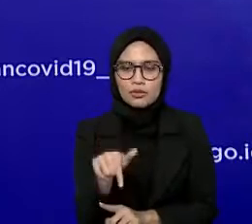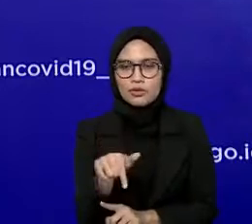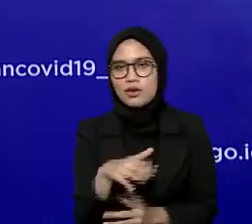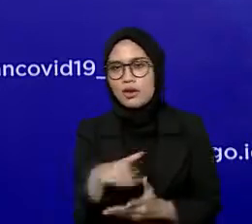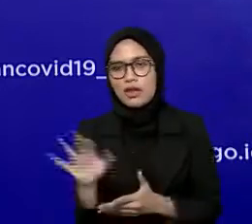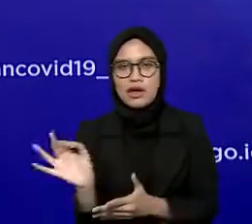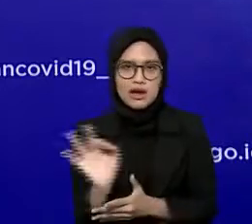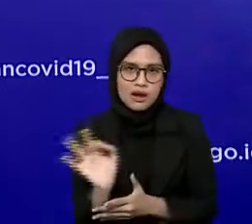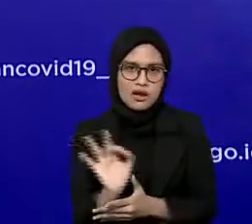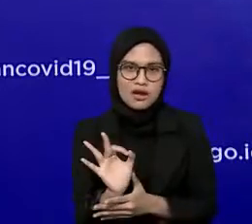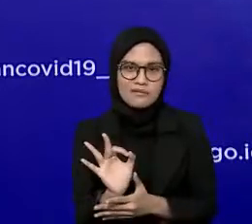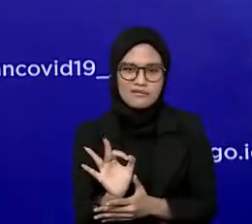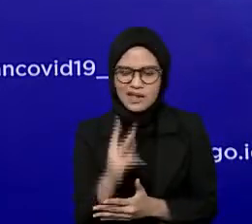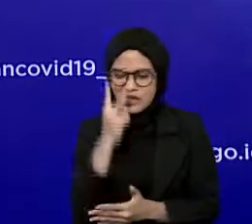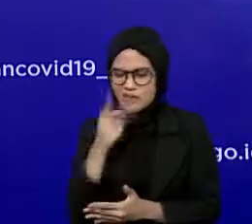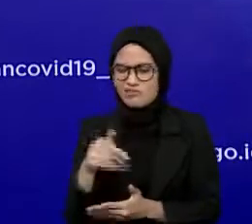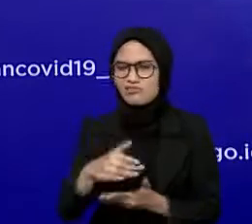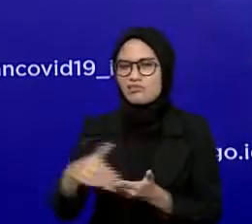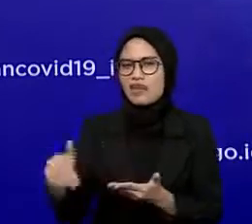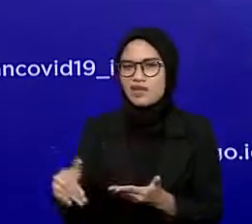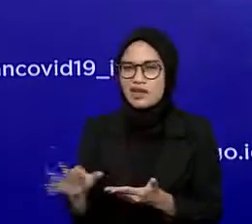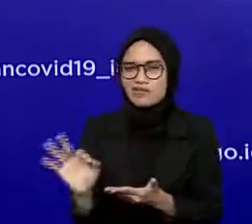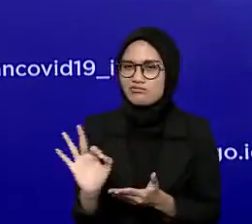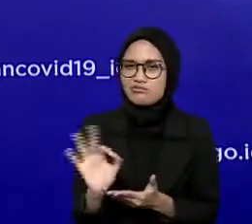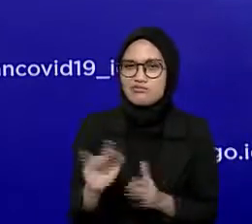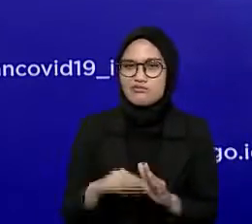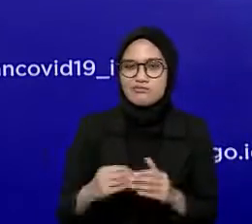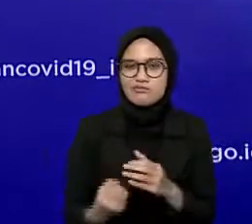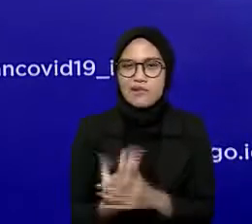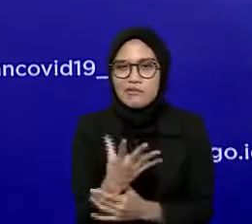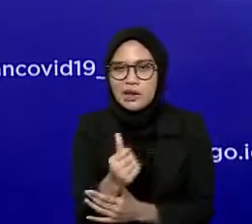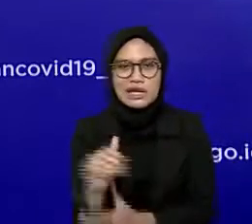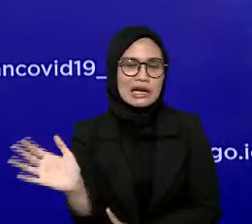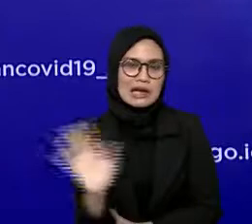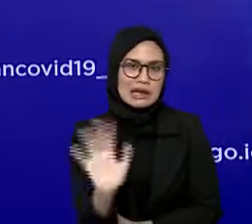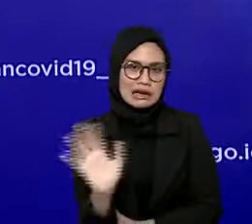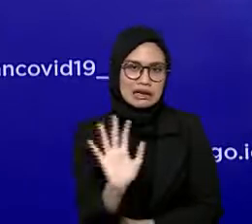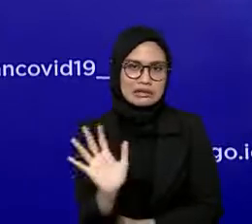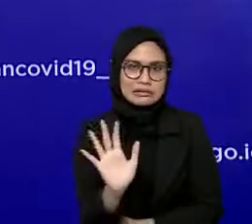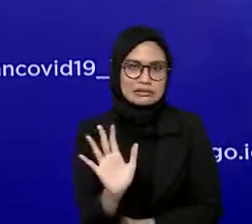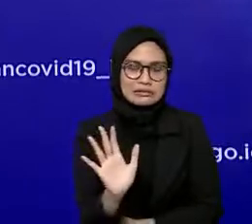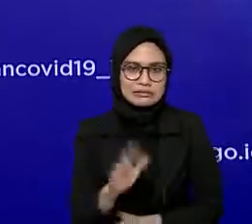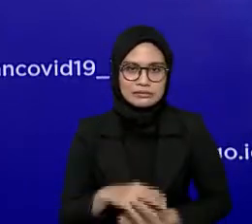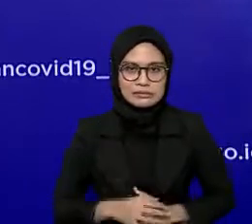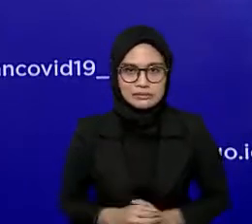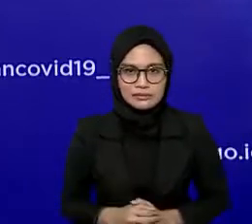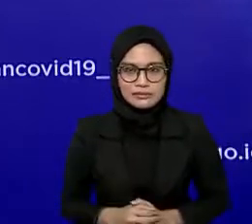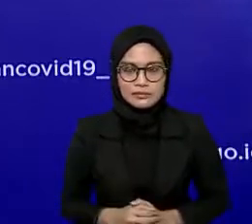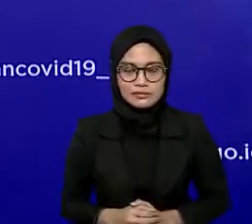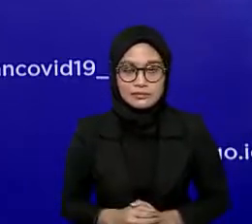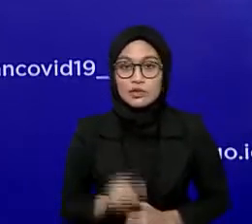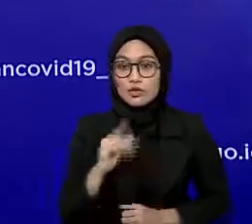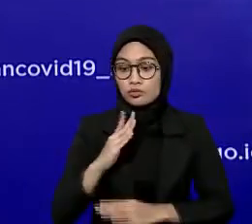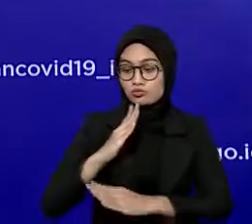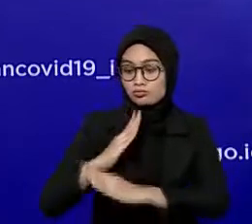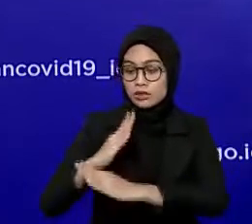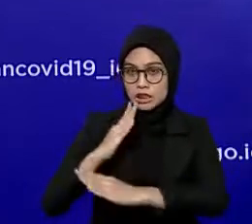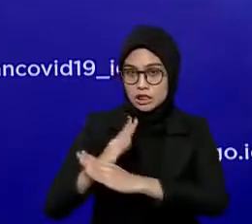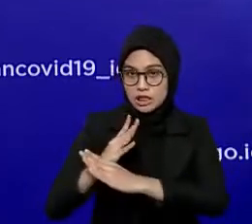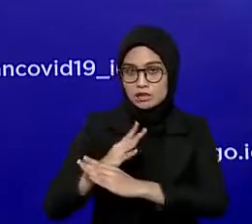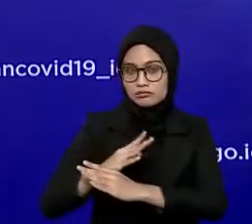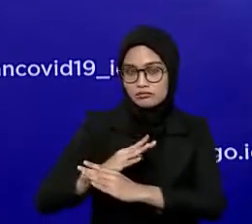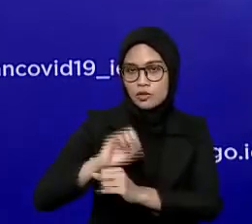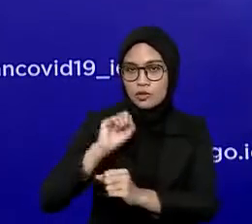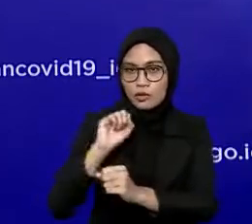adanya perkembangan yang kurang baik, terutama pada beberapa wilayah yang sudah disebutkan. Mencegah naiknya kasus